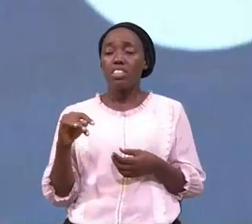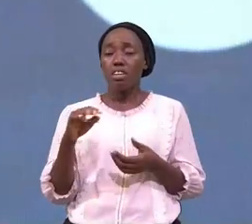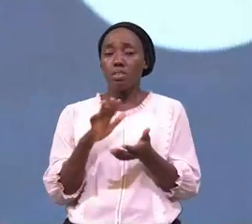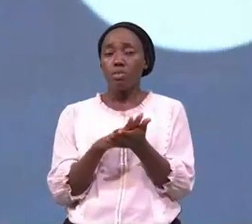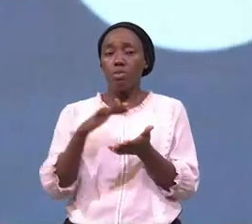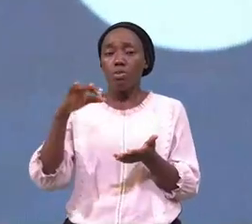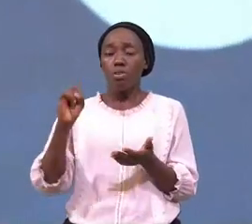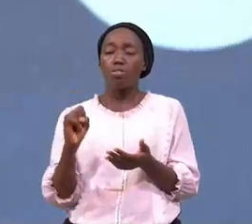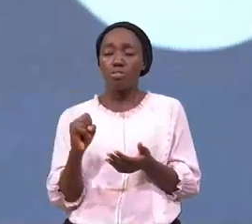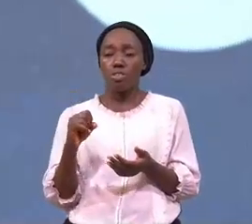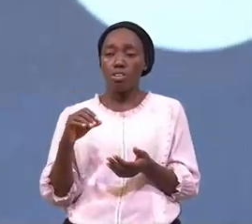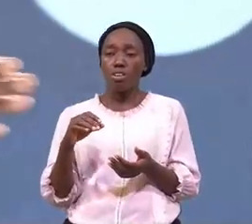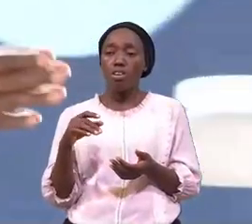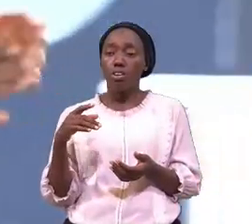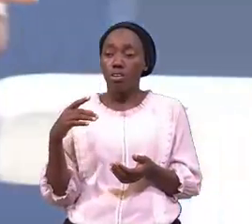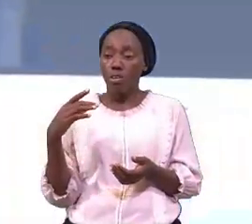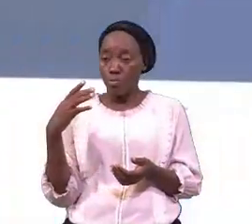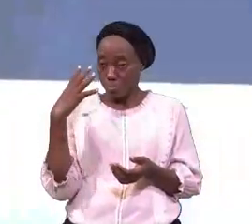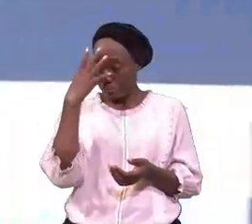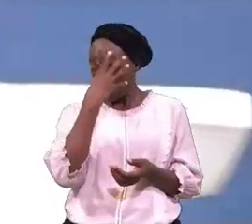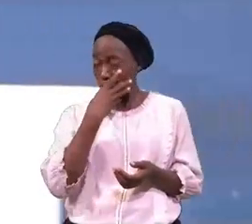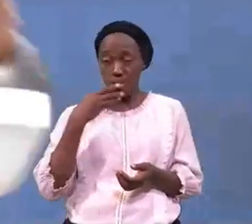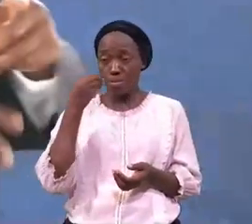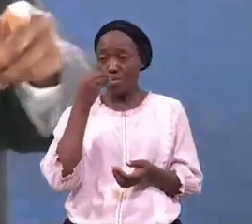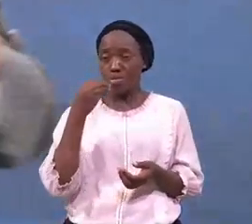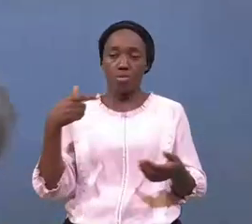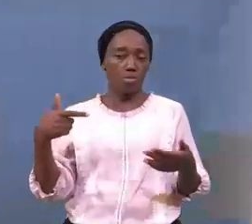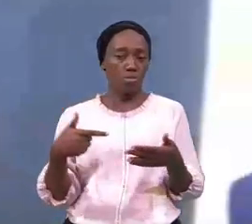parce que je possède et je garde l'évangile glorieux.